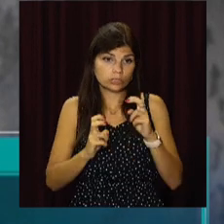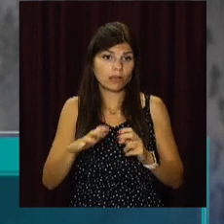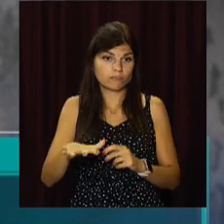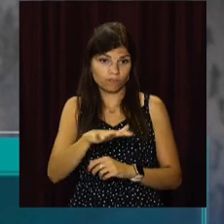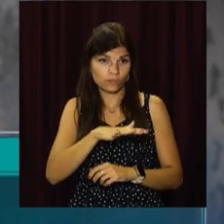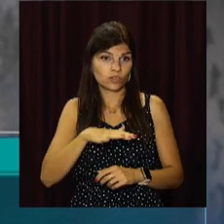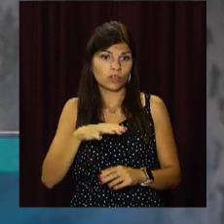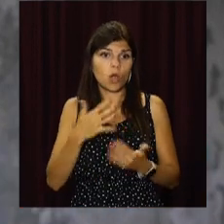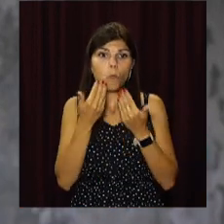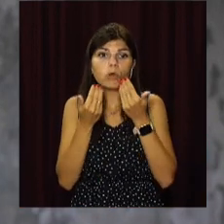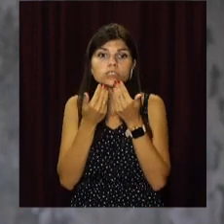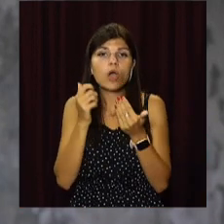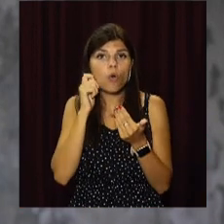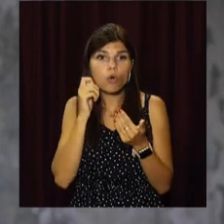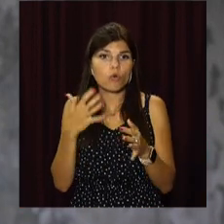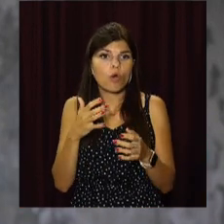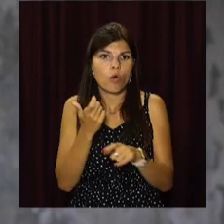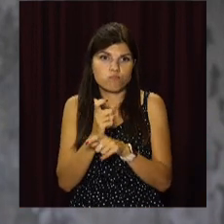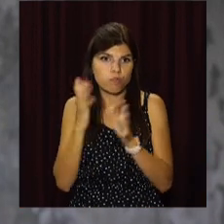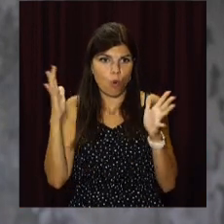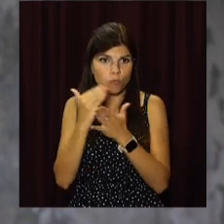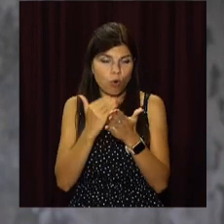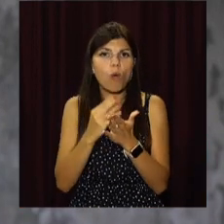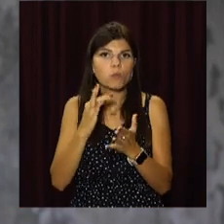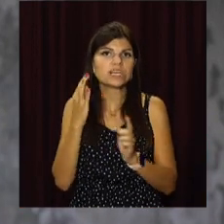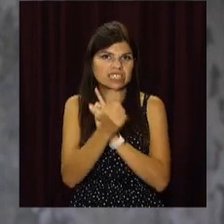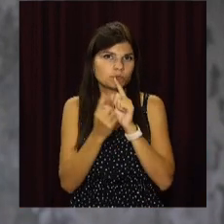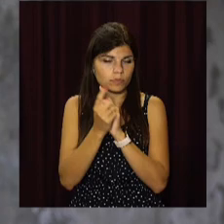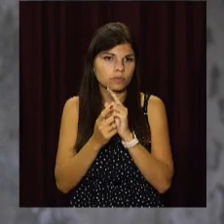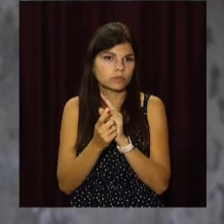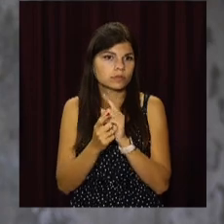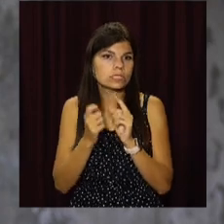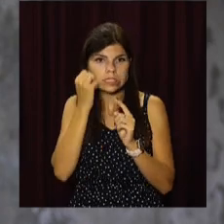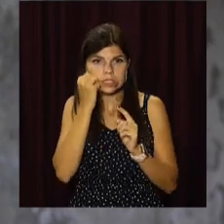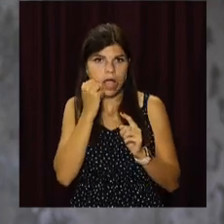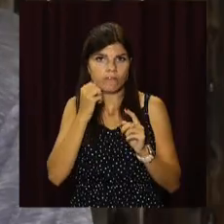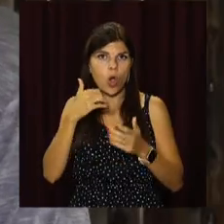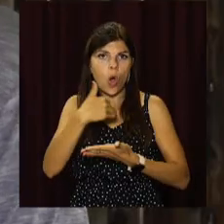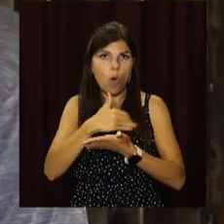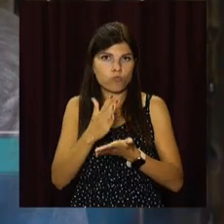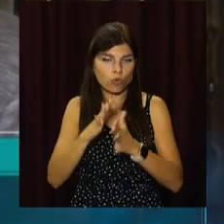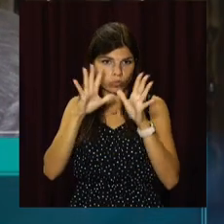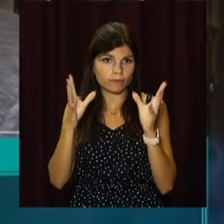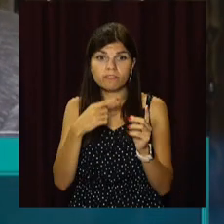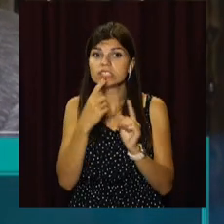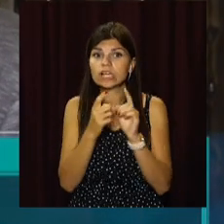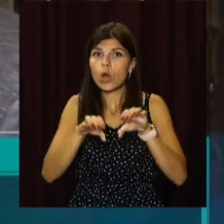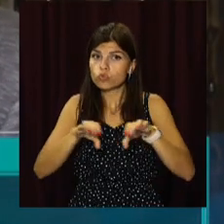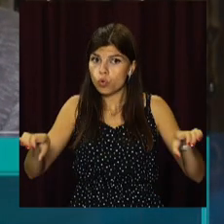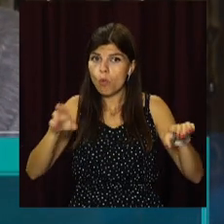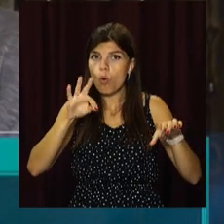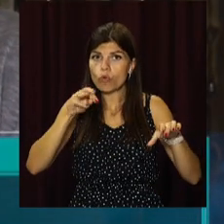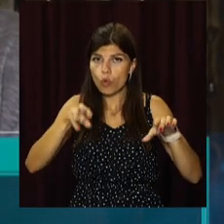уже последние годы идет большая программа по модернизации и замене старого оборудования. Произведена замена трубной части